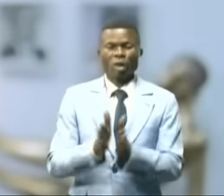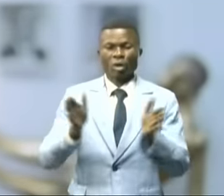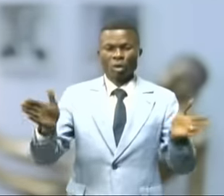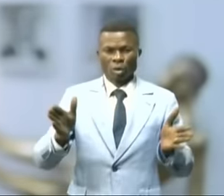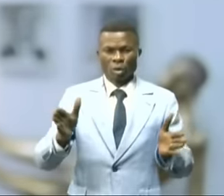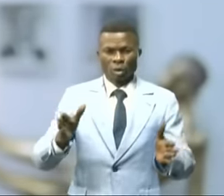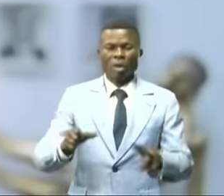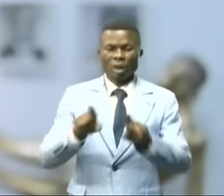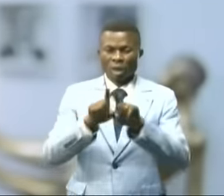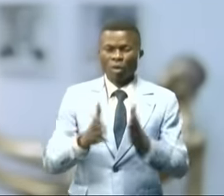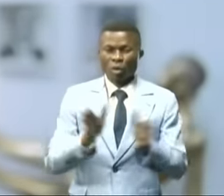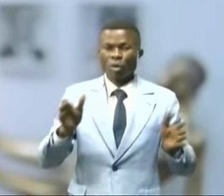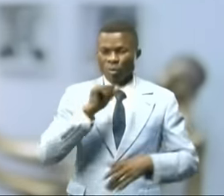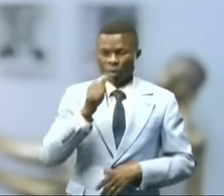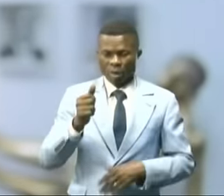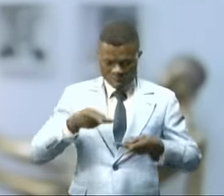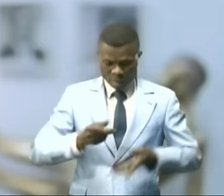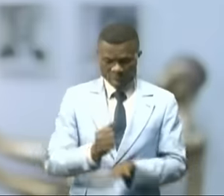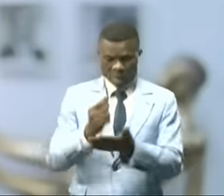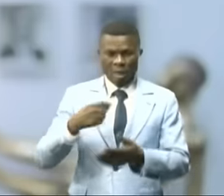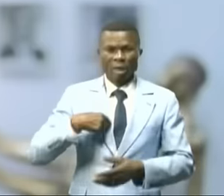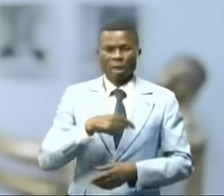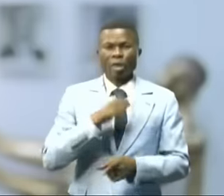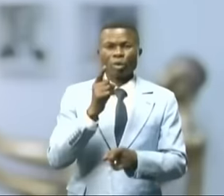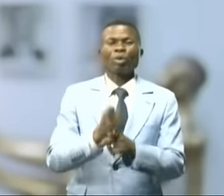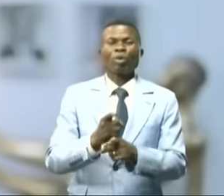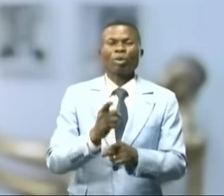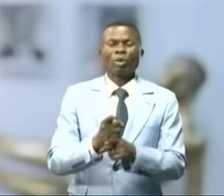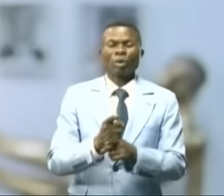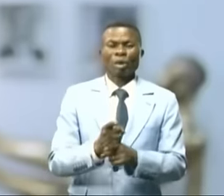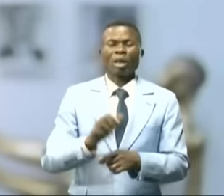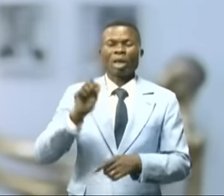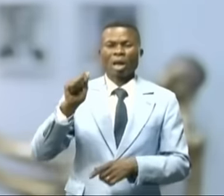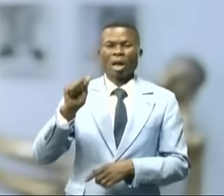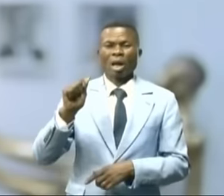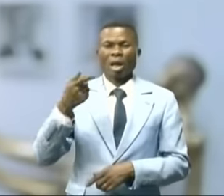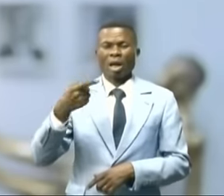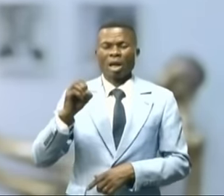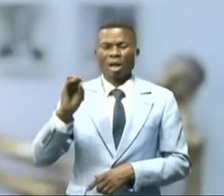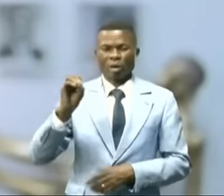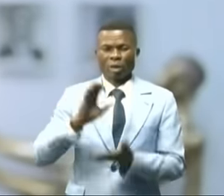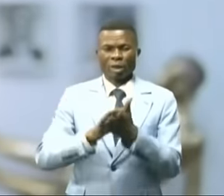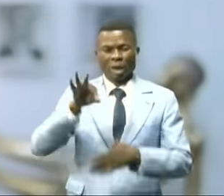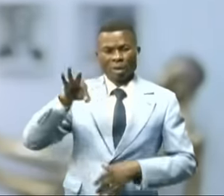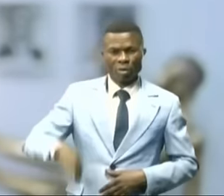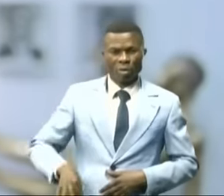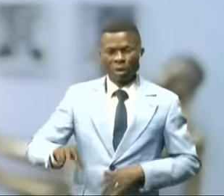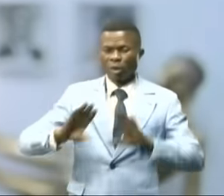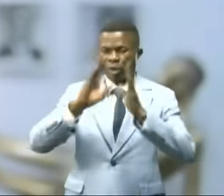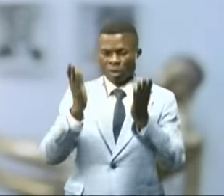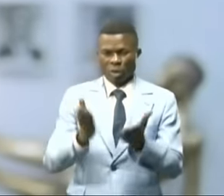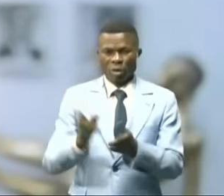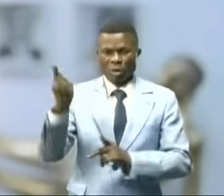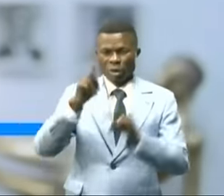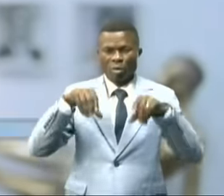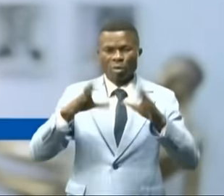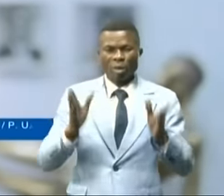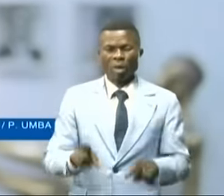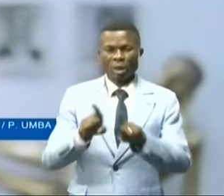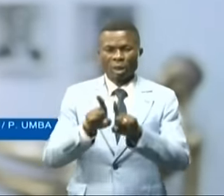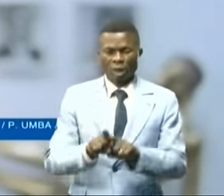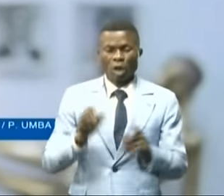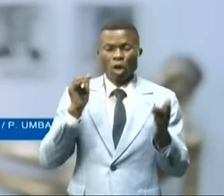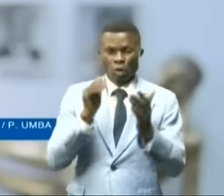non officiels, pour nous permettre effectivement que l'AGOA soit bénéfique pour l'ensemble du peuple congolais au